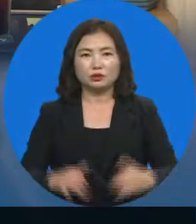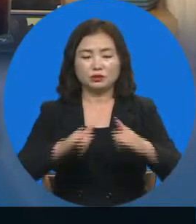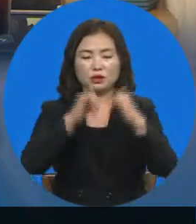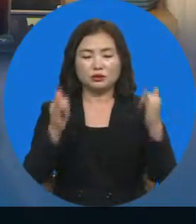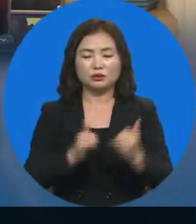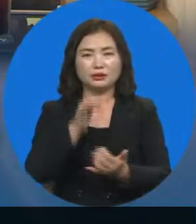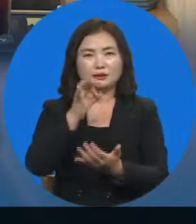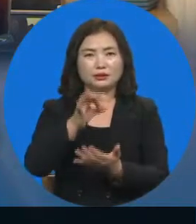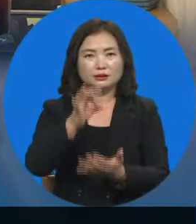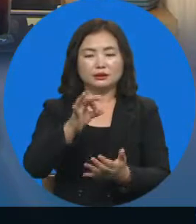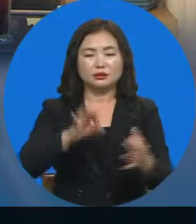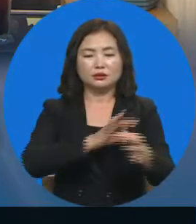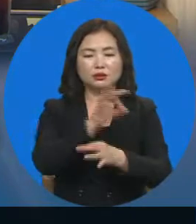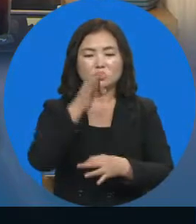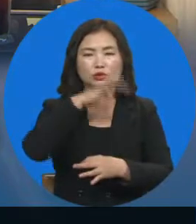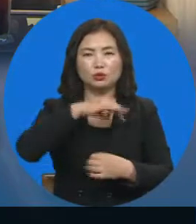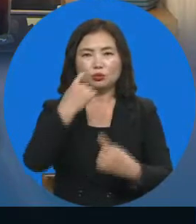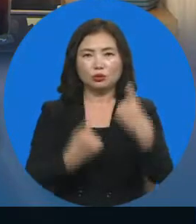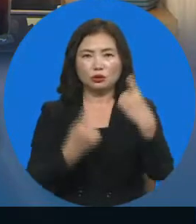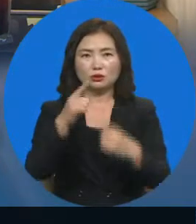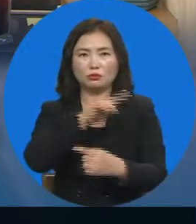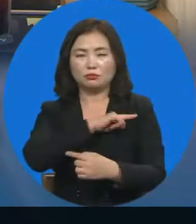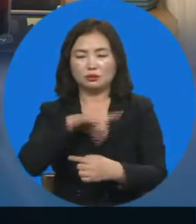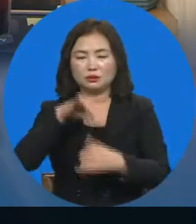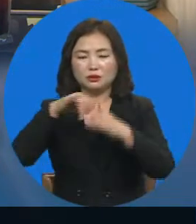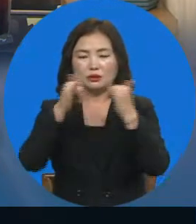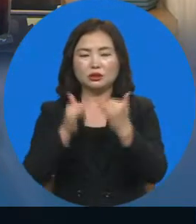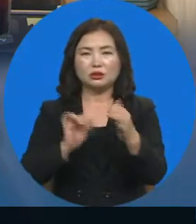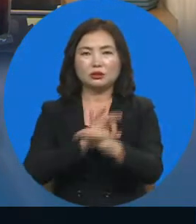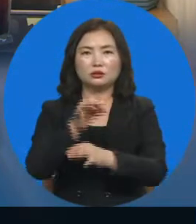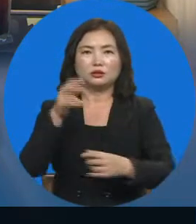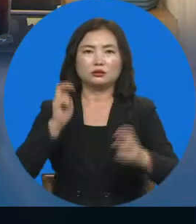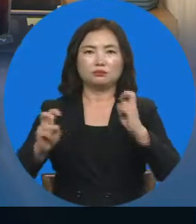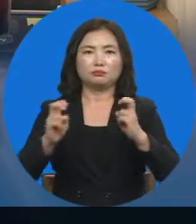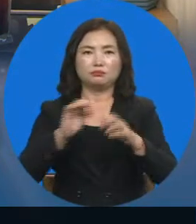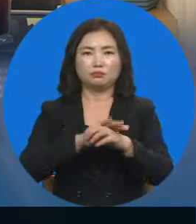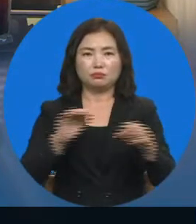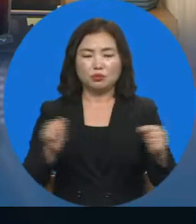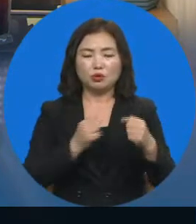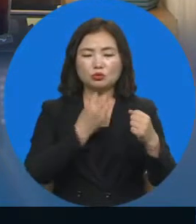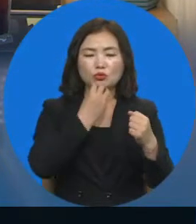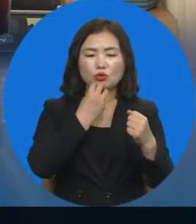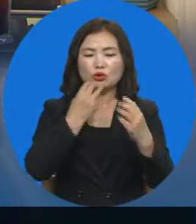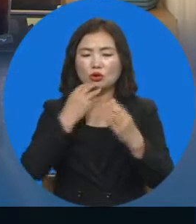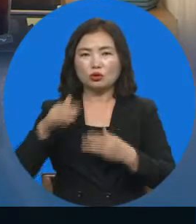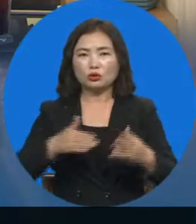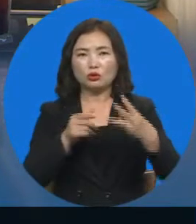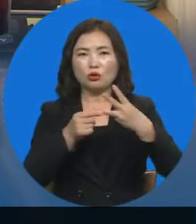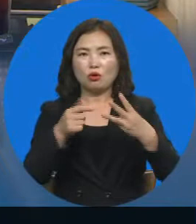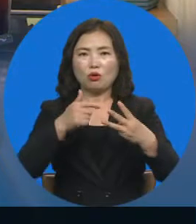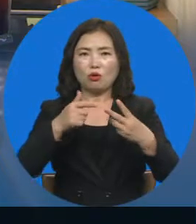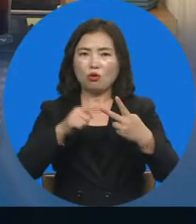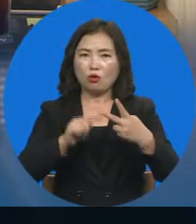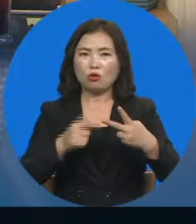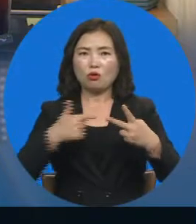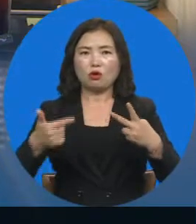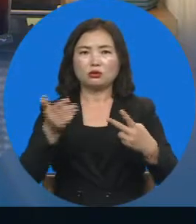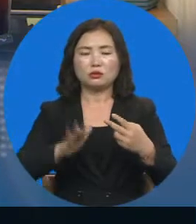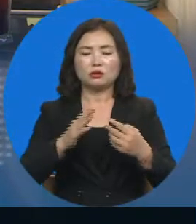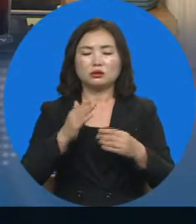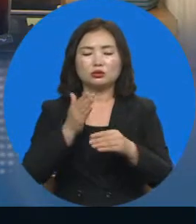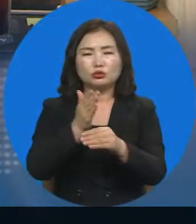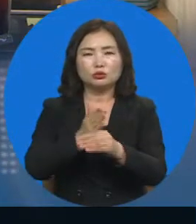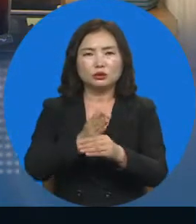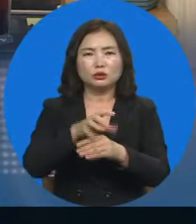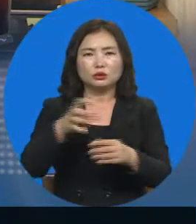사회적 가치를 경제적 이윤보다 우선하는 사회적 경제 기업이 경북은 서울과 경기도 다음으로 많지만 허브 역할을 하는